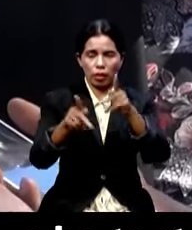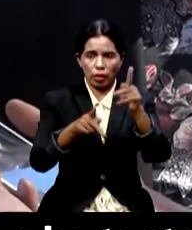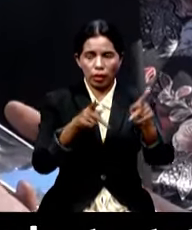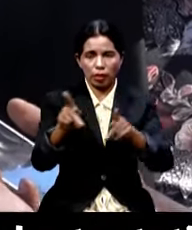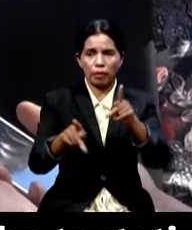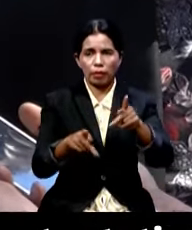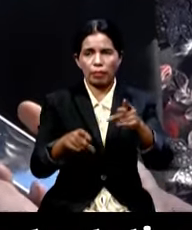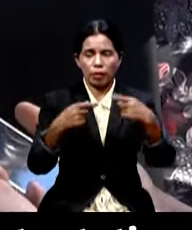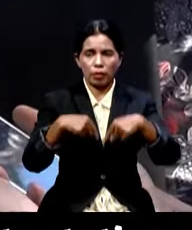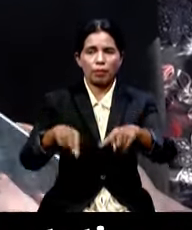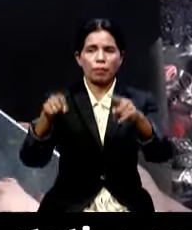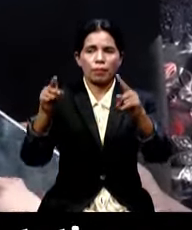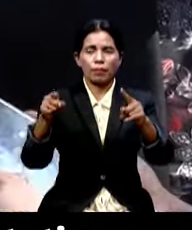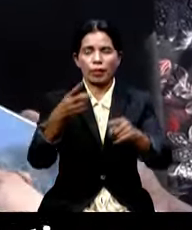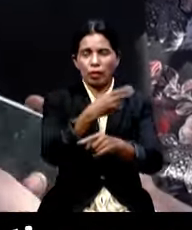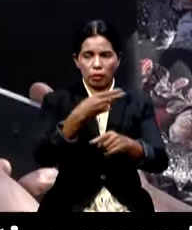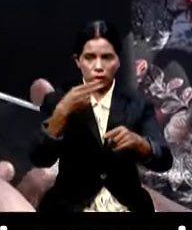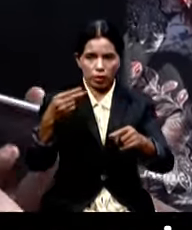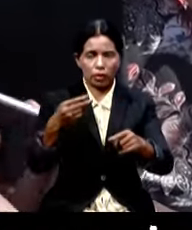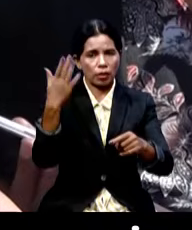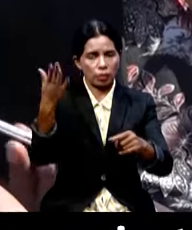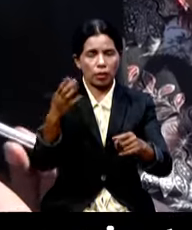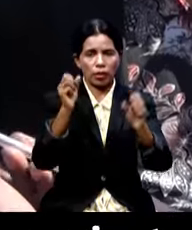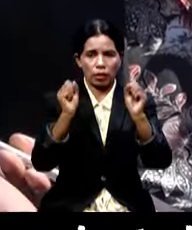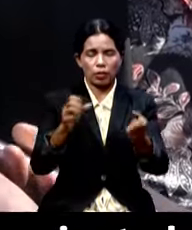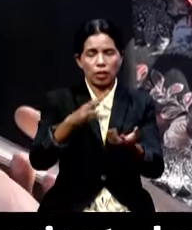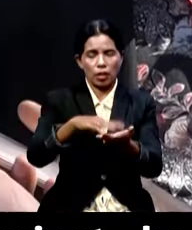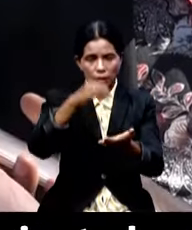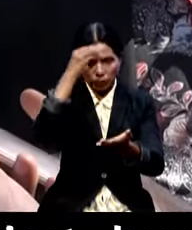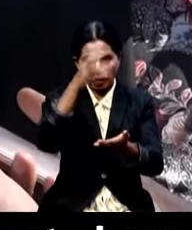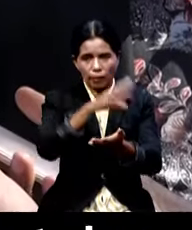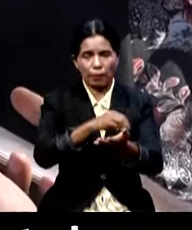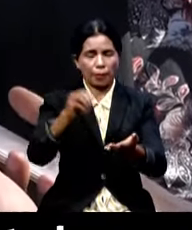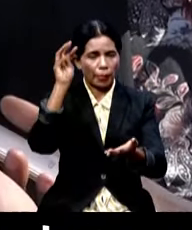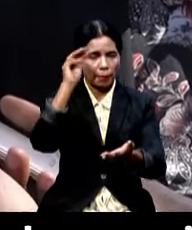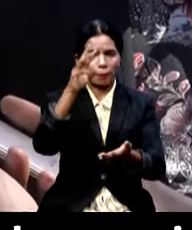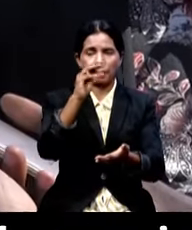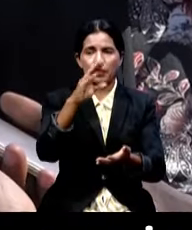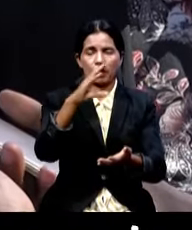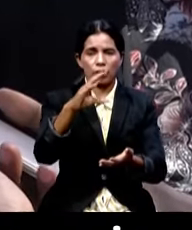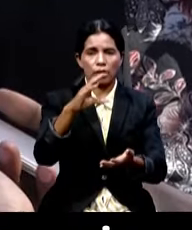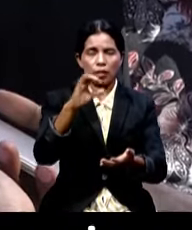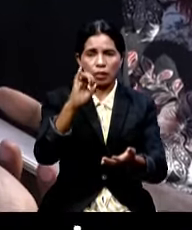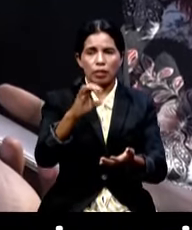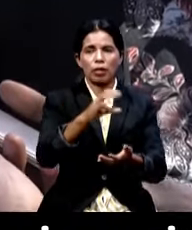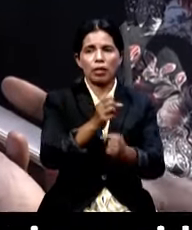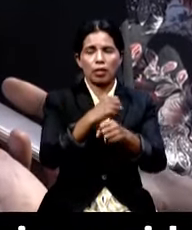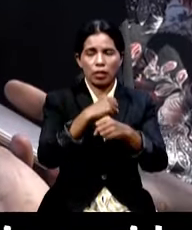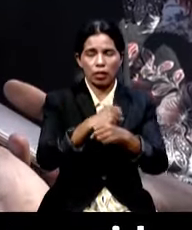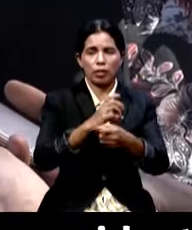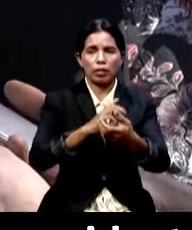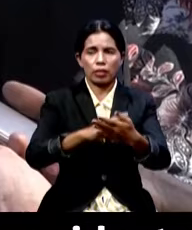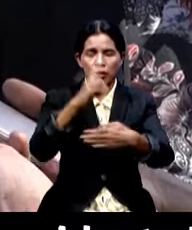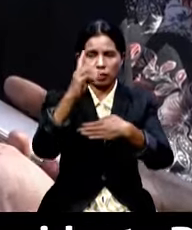ya Indonesia napa tambah Ministerio Komersi Industri mas halo helam desenvolve